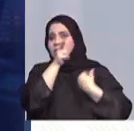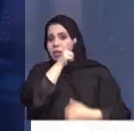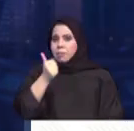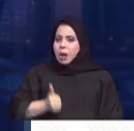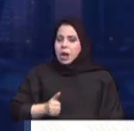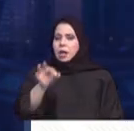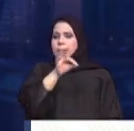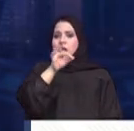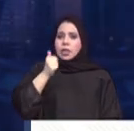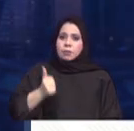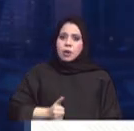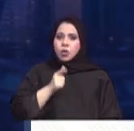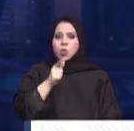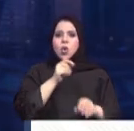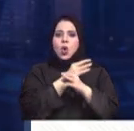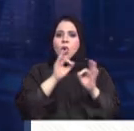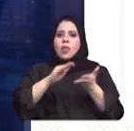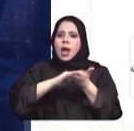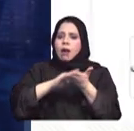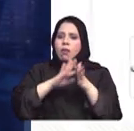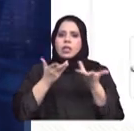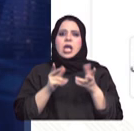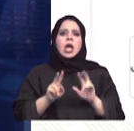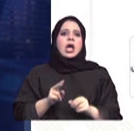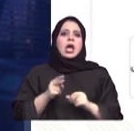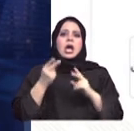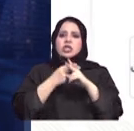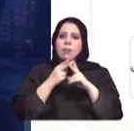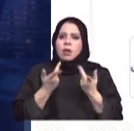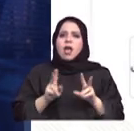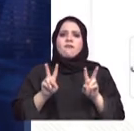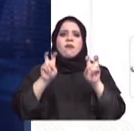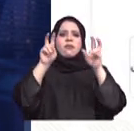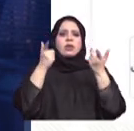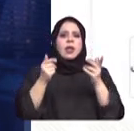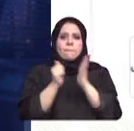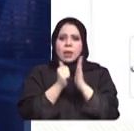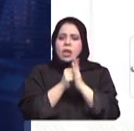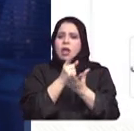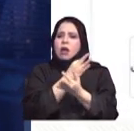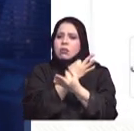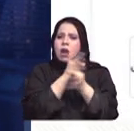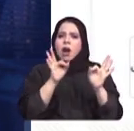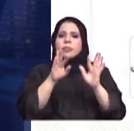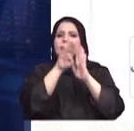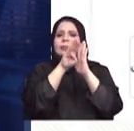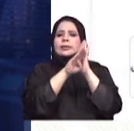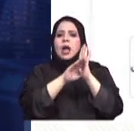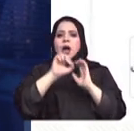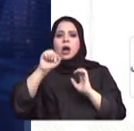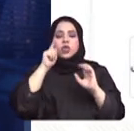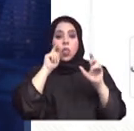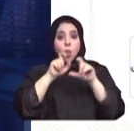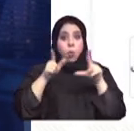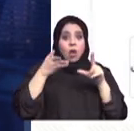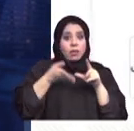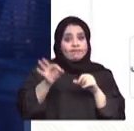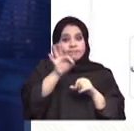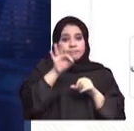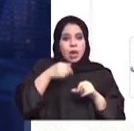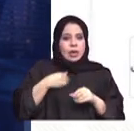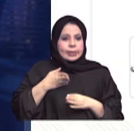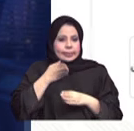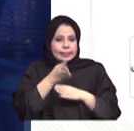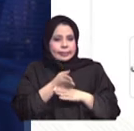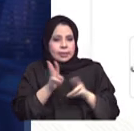المختصه بها مثل عدد الاراضي والشقق والبيوت وجميع العقارات بجميع تصنيفاتها موضحا انه من خلال